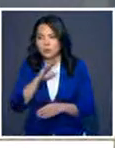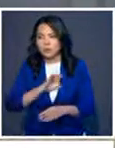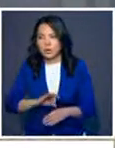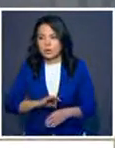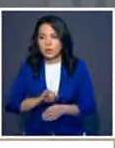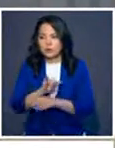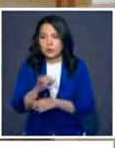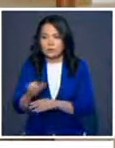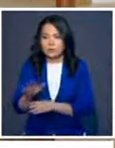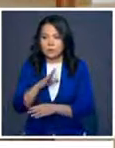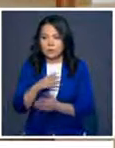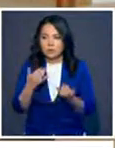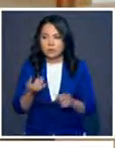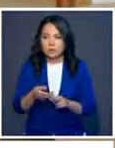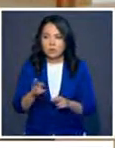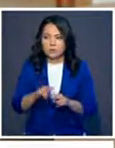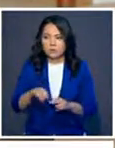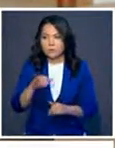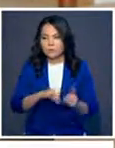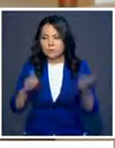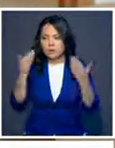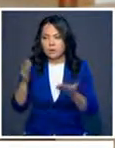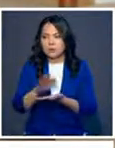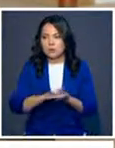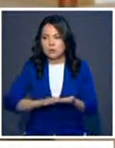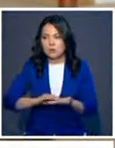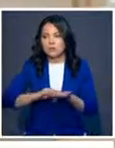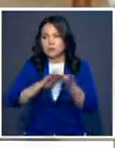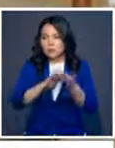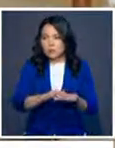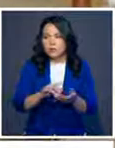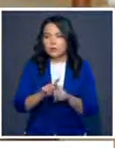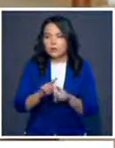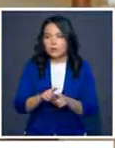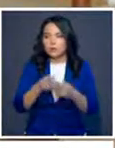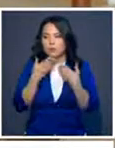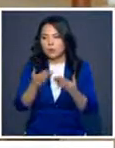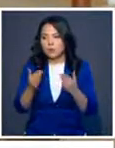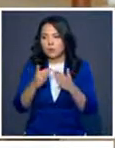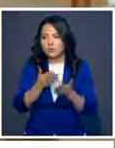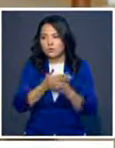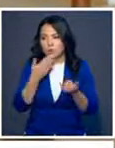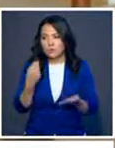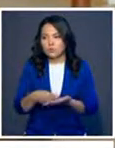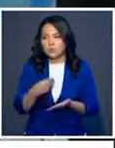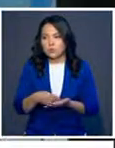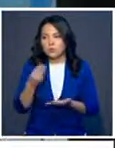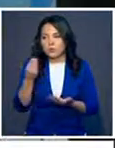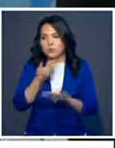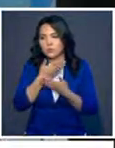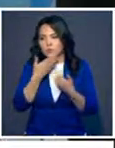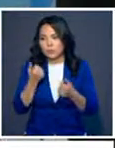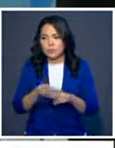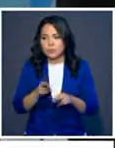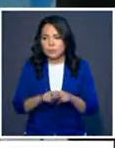2002-ден бері сұрап жүр қой, күдер үзіп, анда мында жаздық, бәрі жерден бір хабар келеді. Бір... Үй жоқ, бюджетте ақша жоқ дейді. Өзім